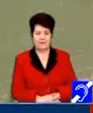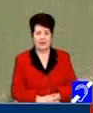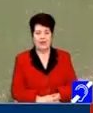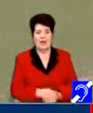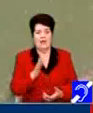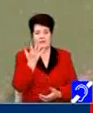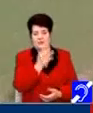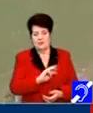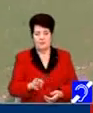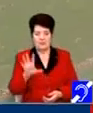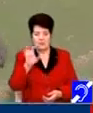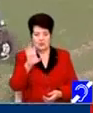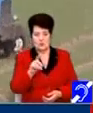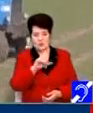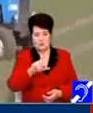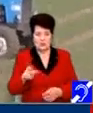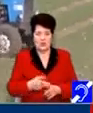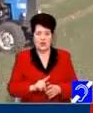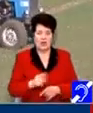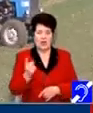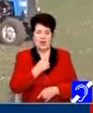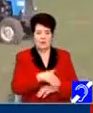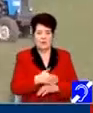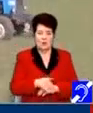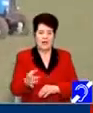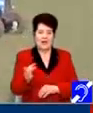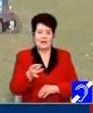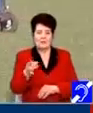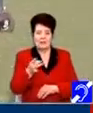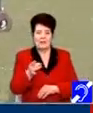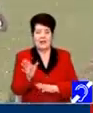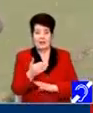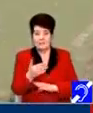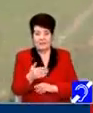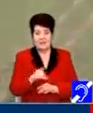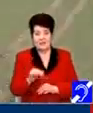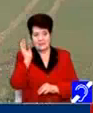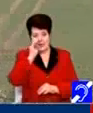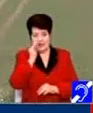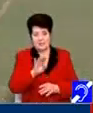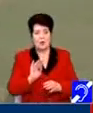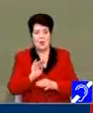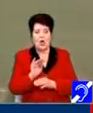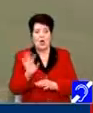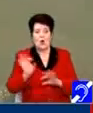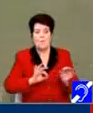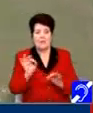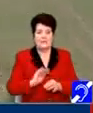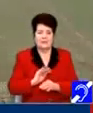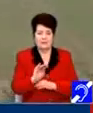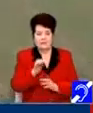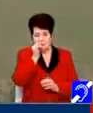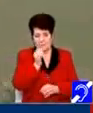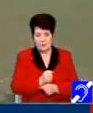Cei peste 5500 de fermieri care au terenuri dincolo de drumul Râbnița-Tiraspol vor lua și în acest an compensații pentru că nu își pot lucra pământurile.